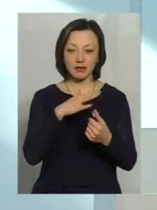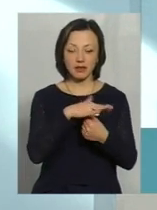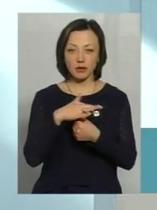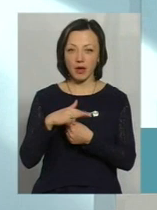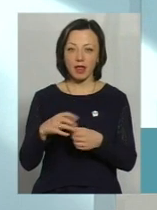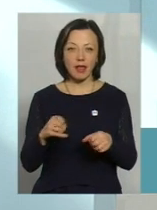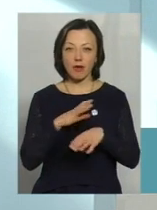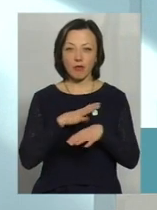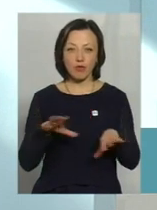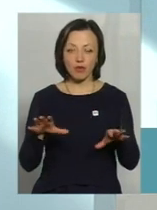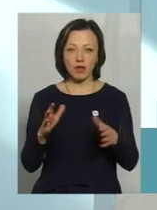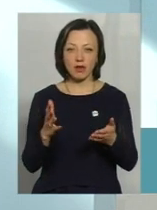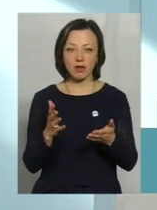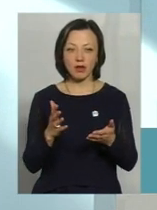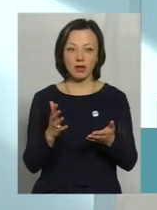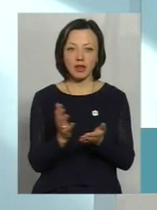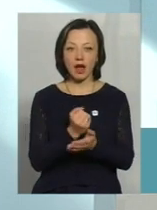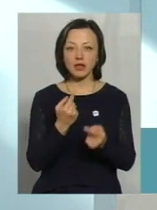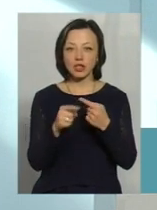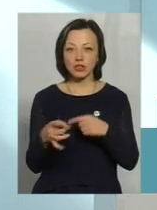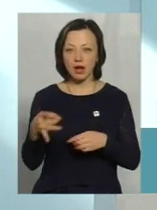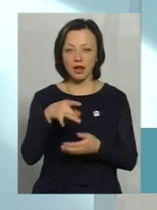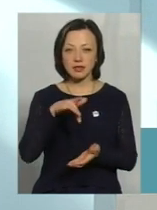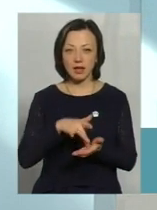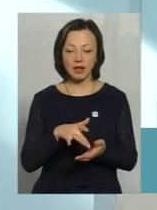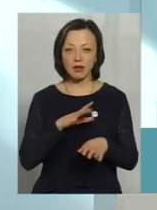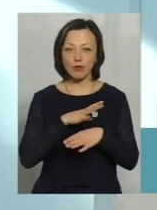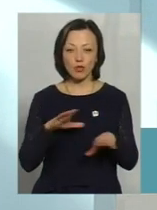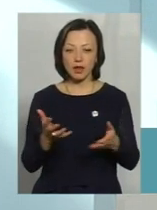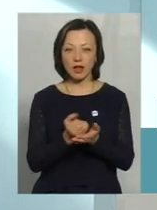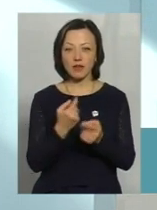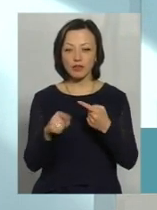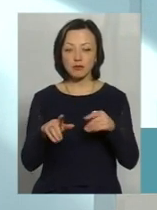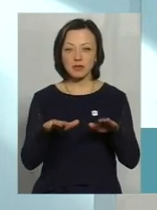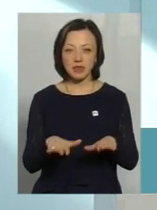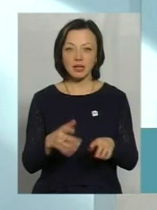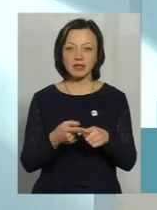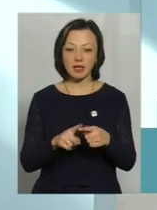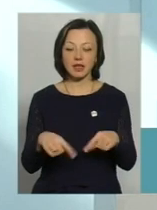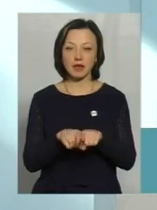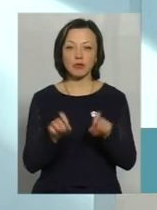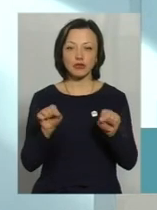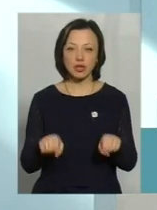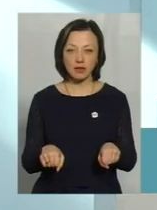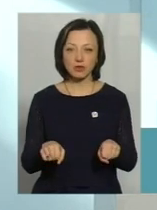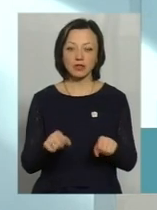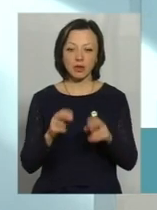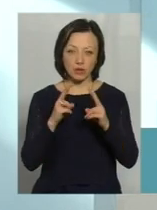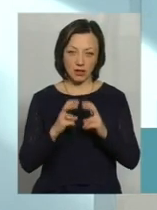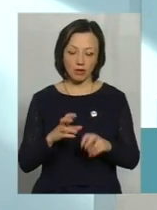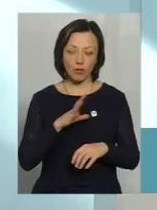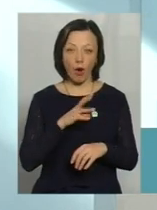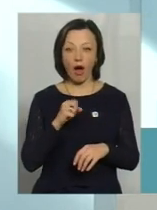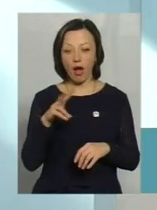суден, вони не були знайдені в інших райцентрах, вони не були знайдені в інших місцях, хоча такі можливості теж розглядались.